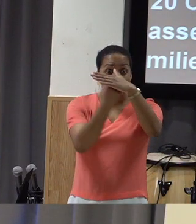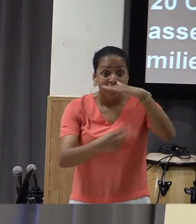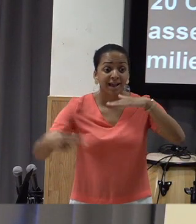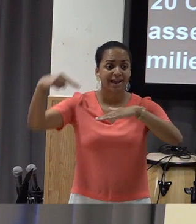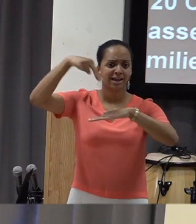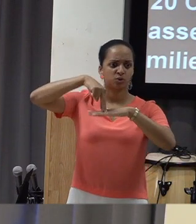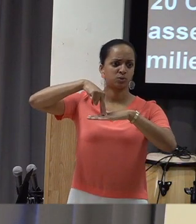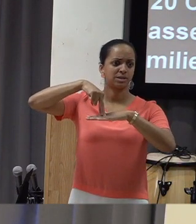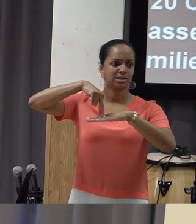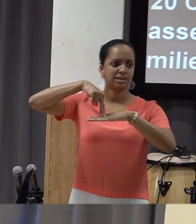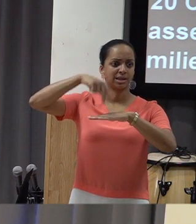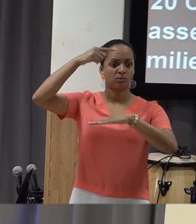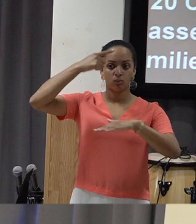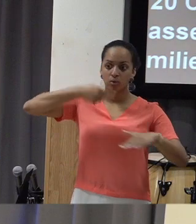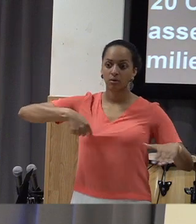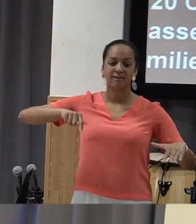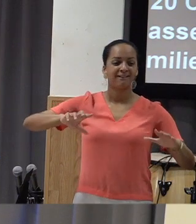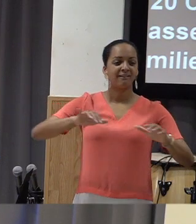nous soyons un.